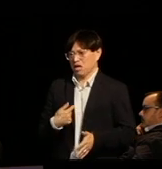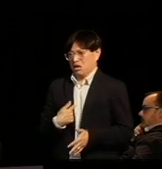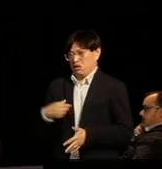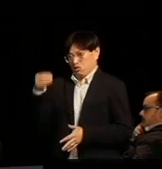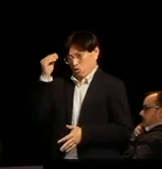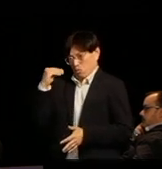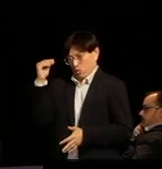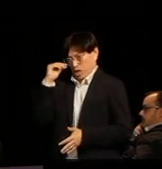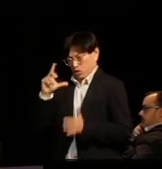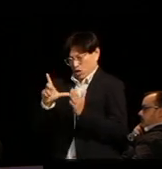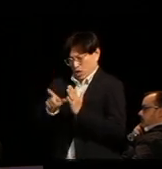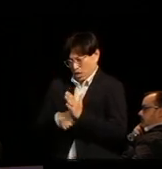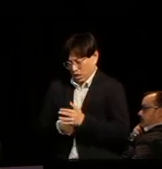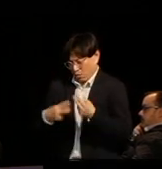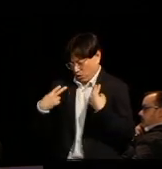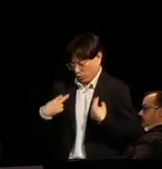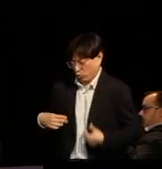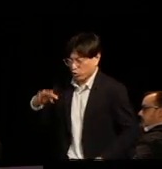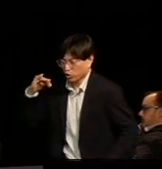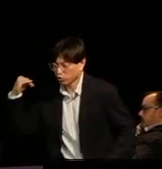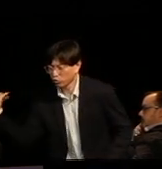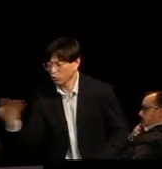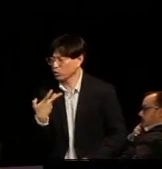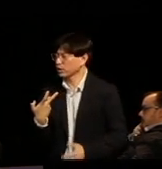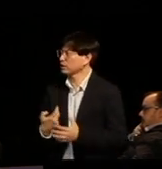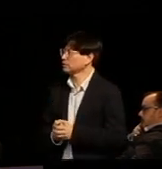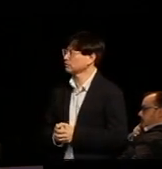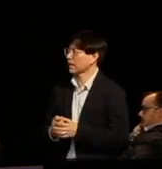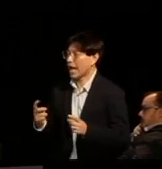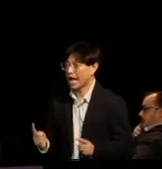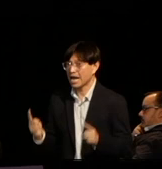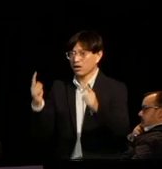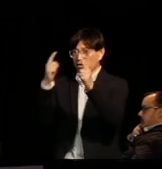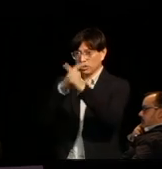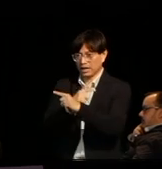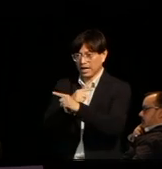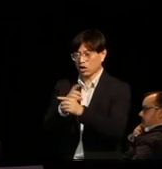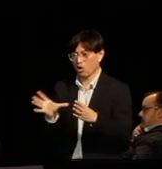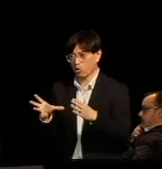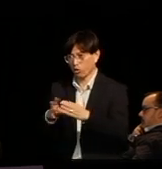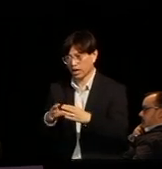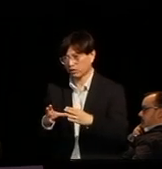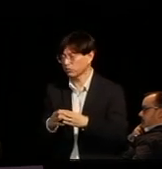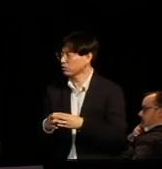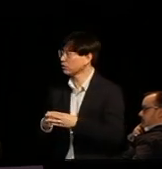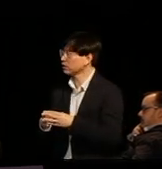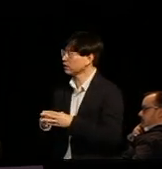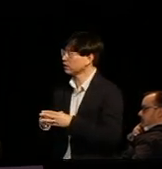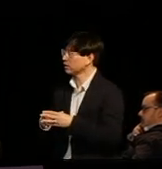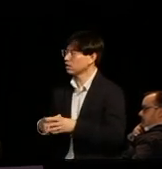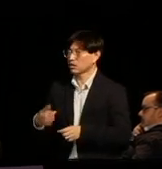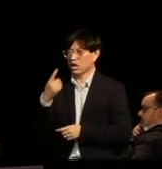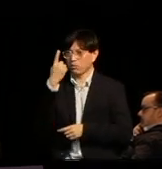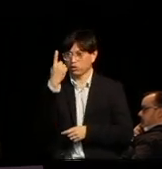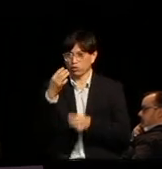tempo sia vissuto da tutti nello stesso modo Anzi invece di fare una riunione che è fatta dal minuto